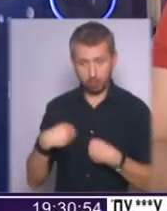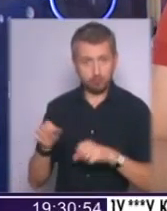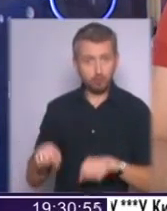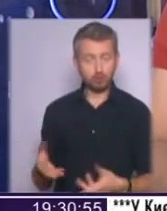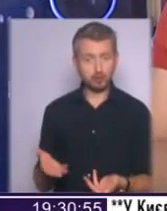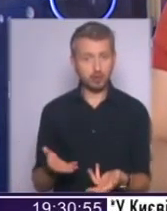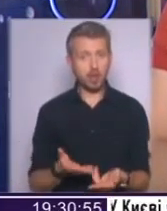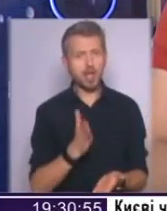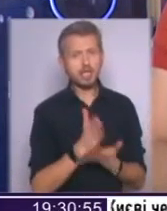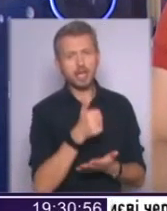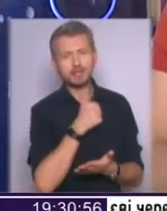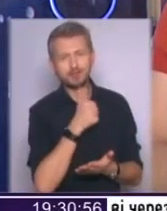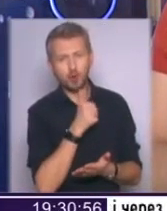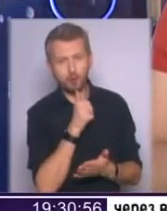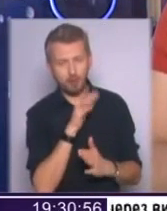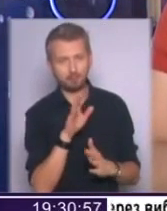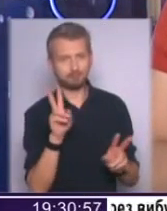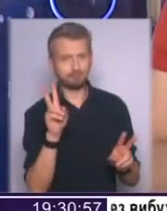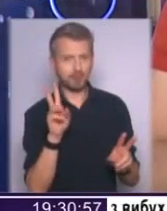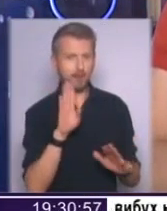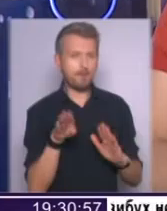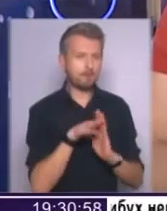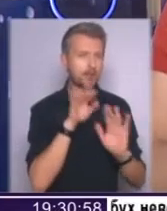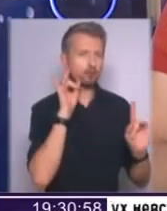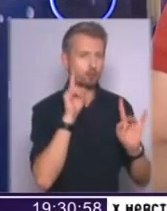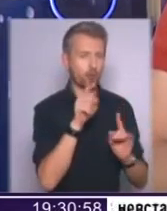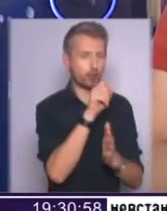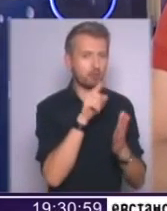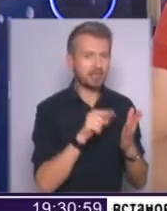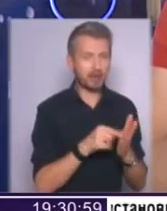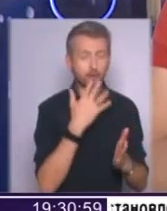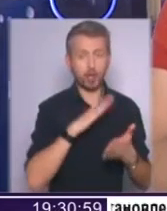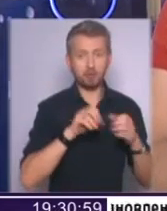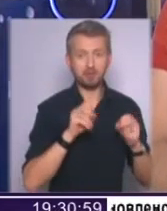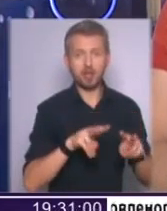є спроба, от знаєте, під шумок цього питання про національну безпеку приховати і